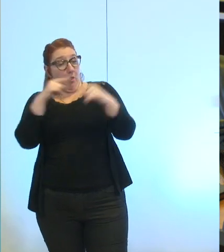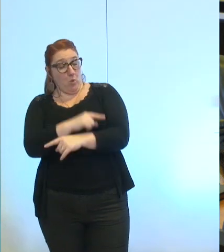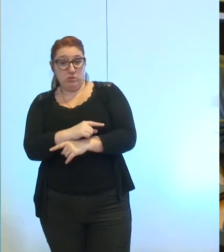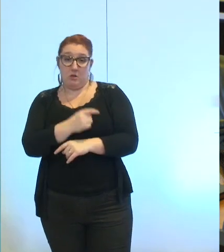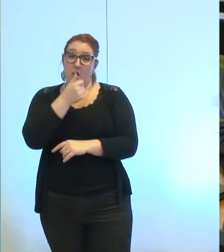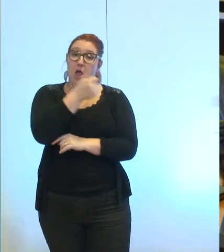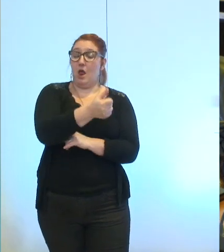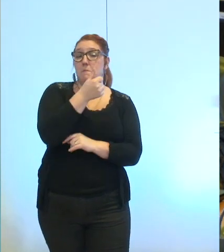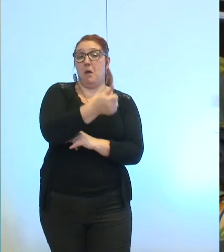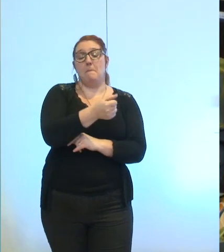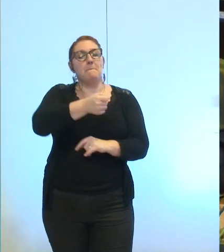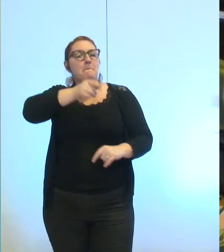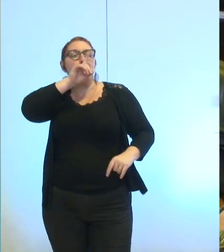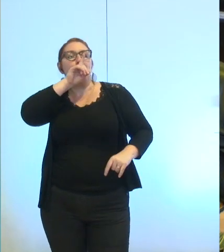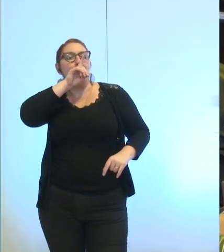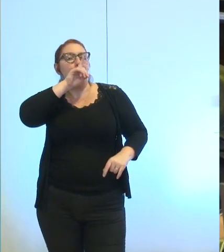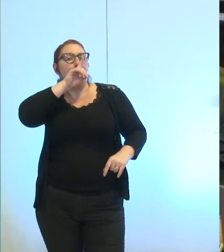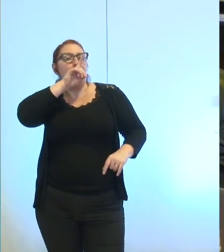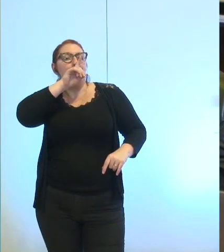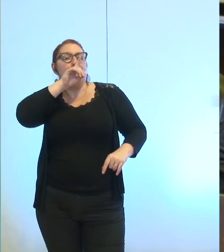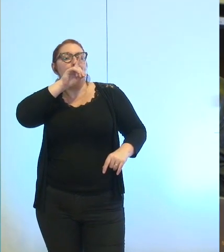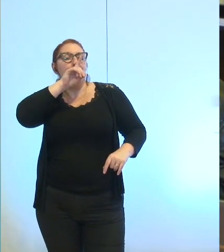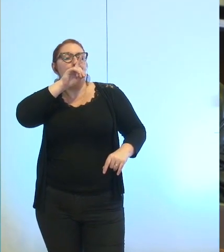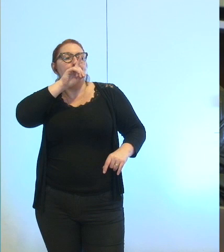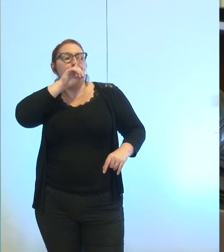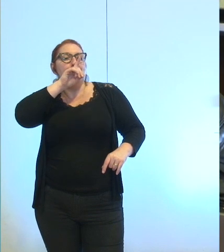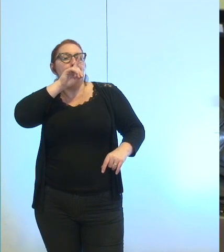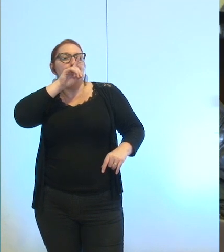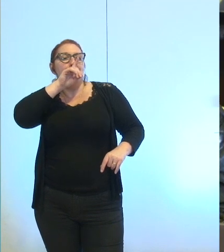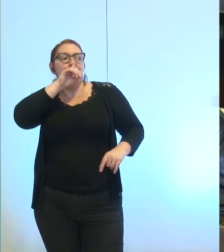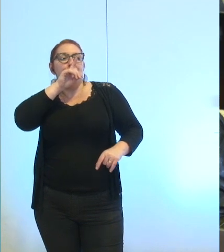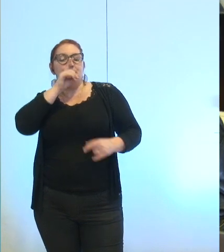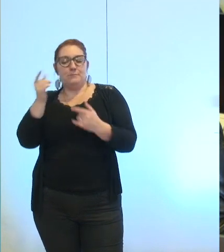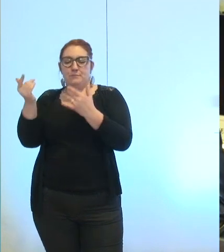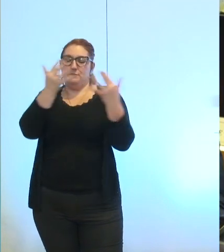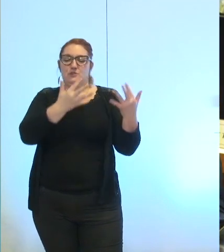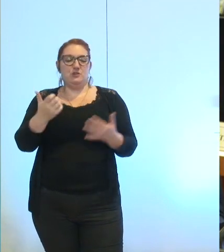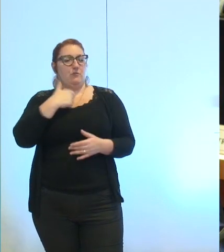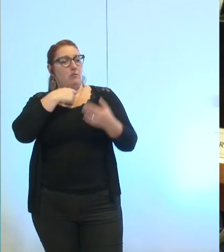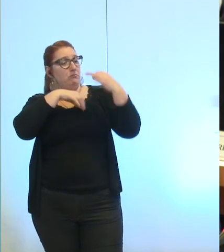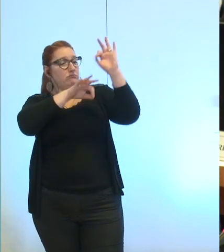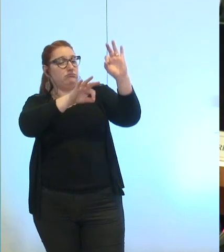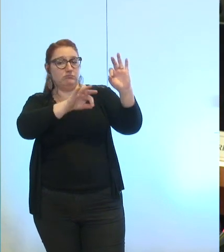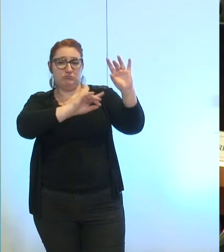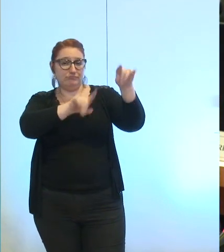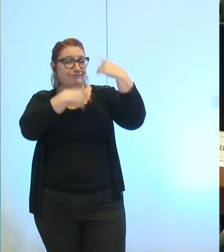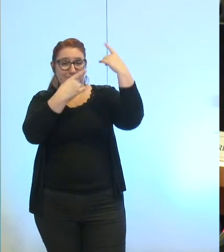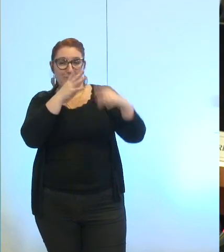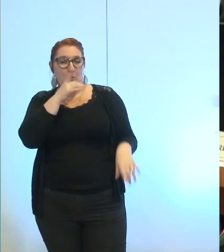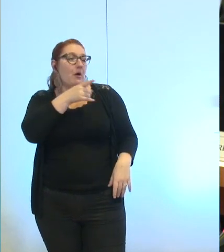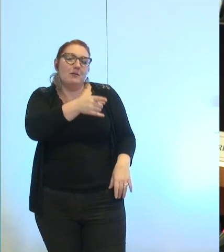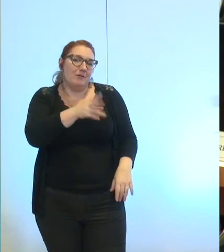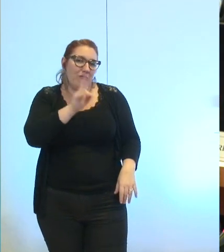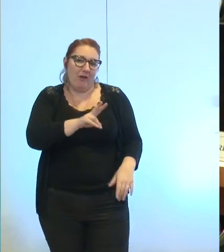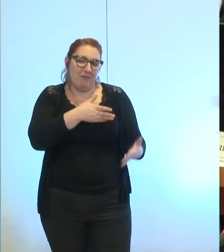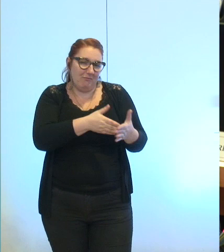elle ne dit rien elle ne conteste en aucune manière les chiffres que je donne d'ailleurs elle seraiit bien en peine sur l'évolution